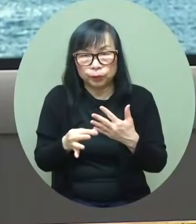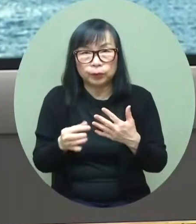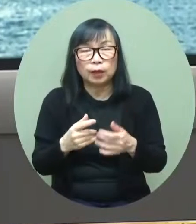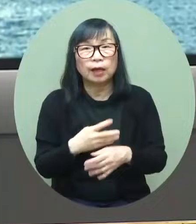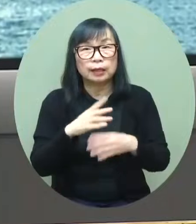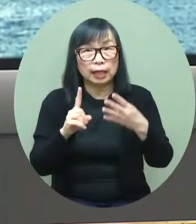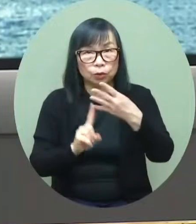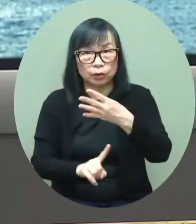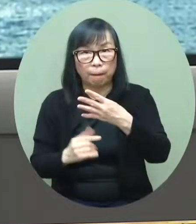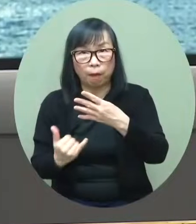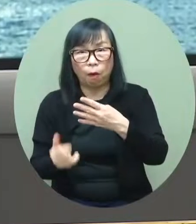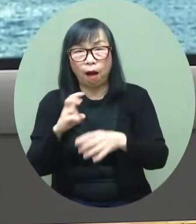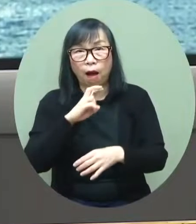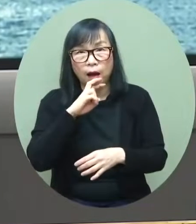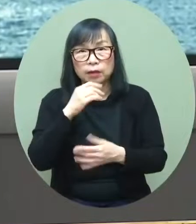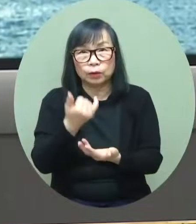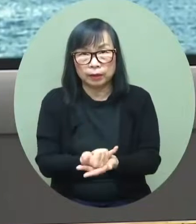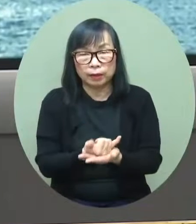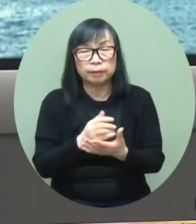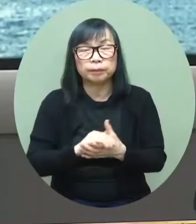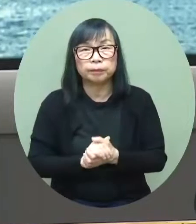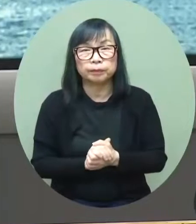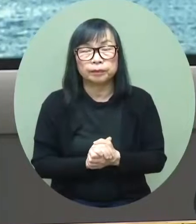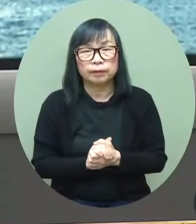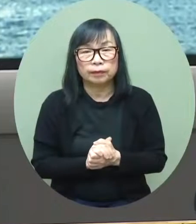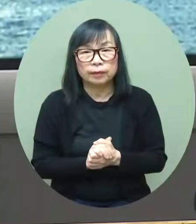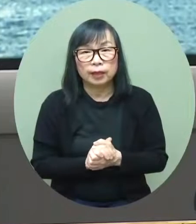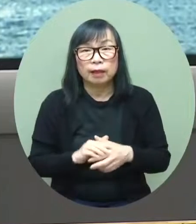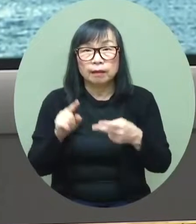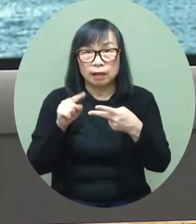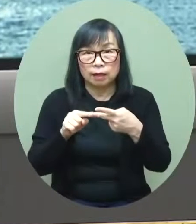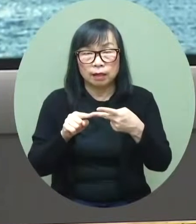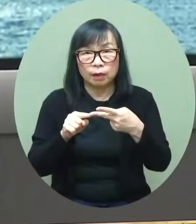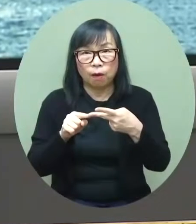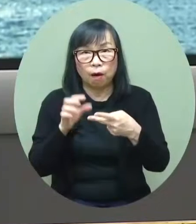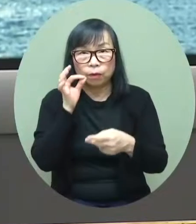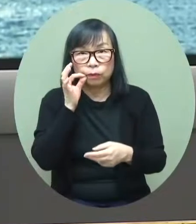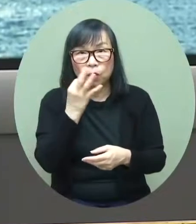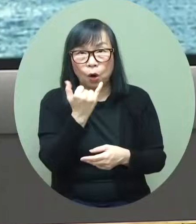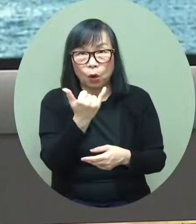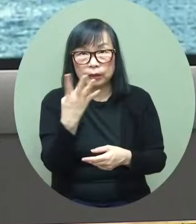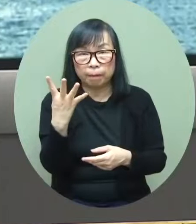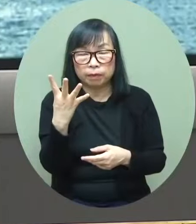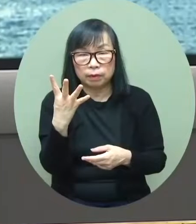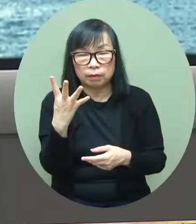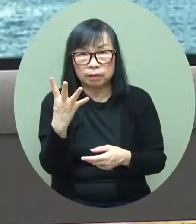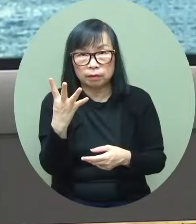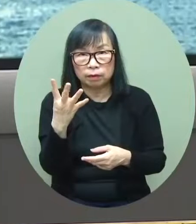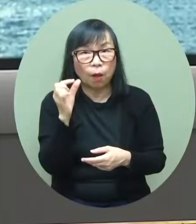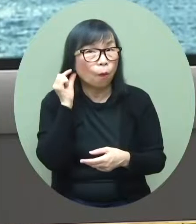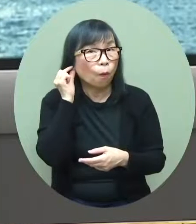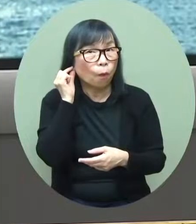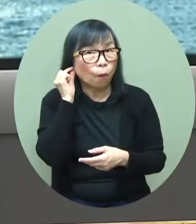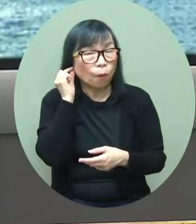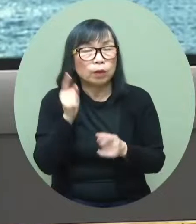喺4月16日嘅下晝就過咗身。另外第二位是一個64歲的女性，